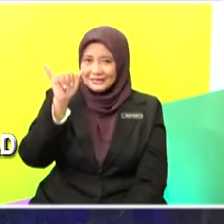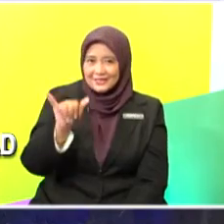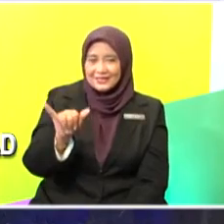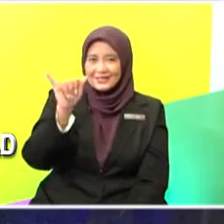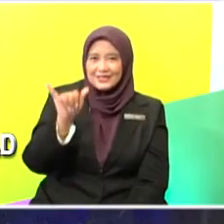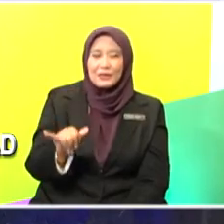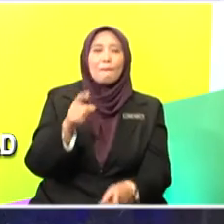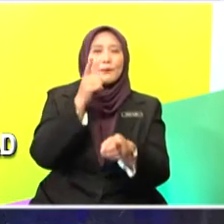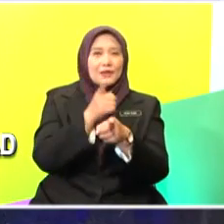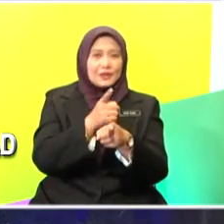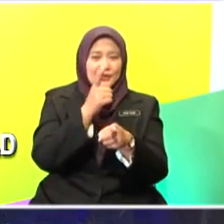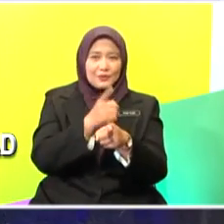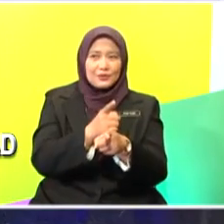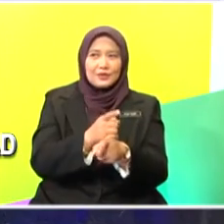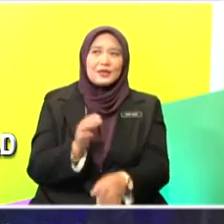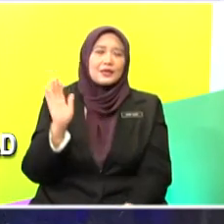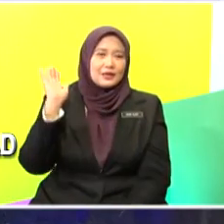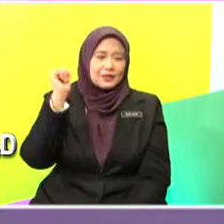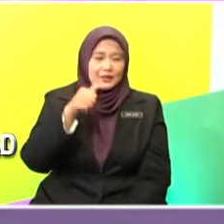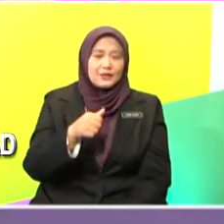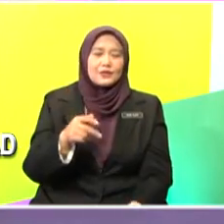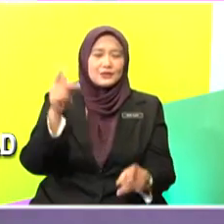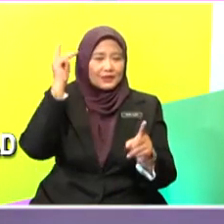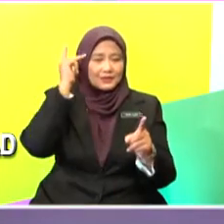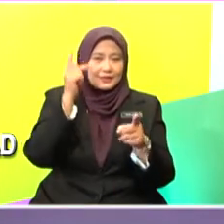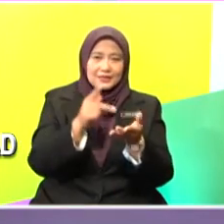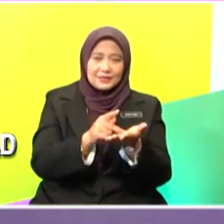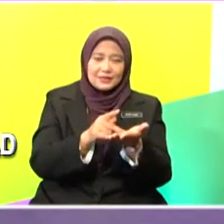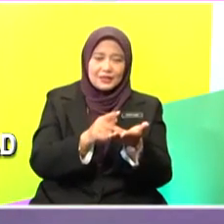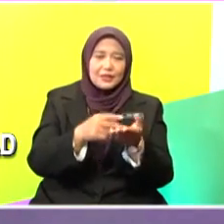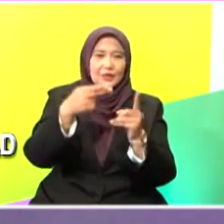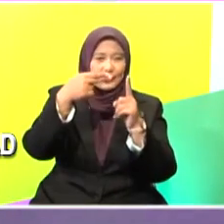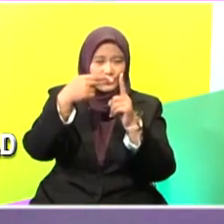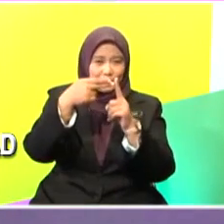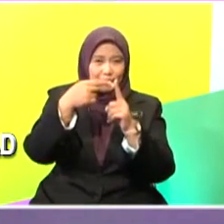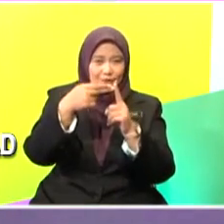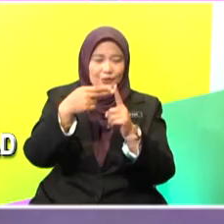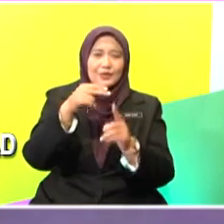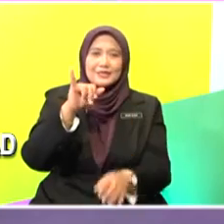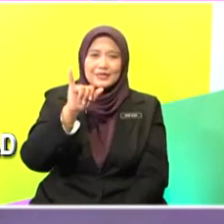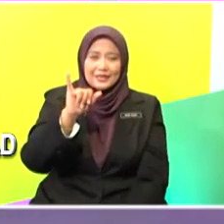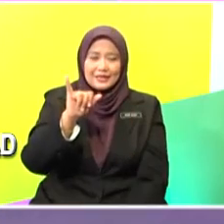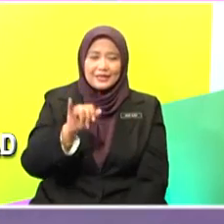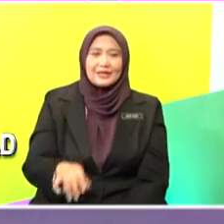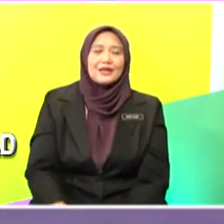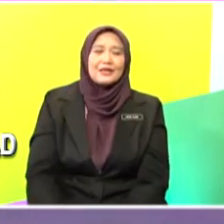Betul. Ayuh kenal huruf I, senyum manis-manis.